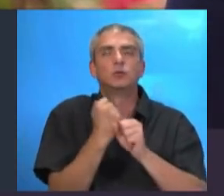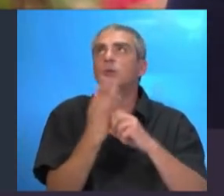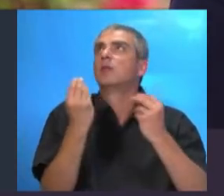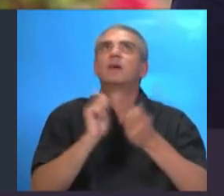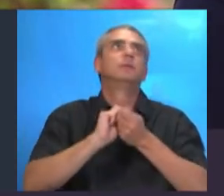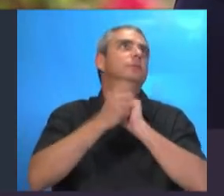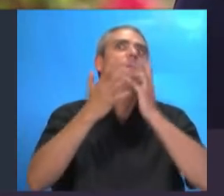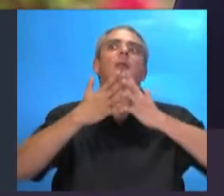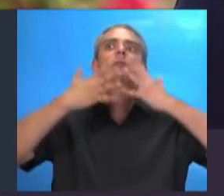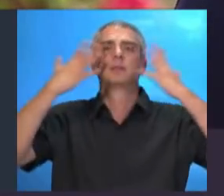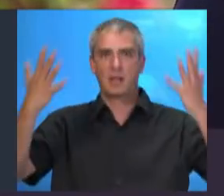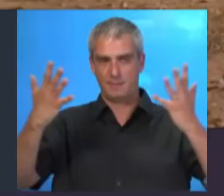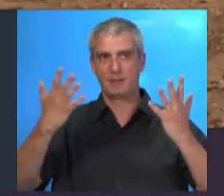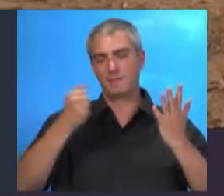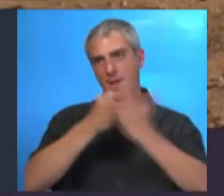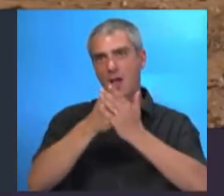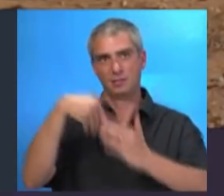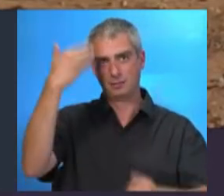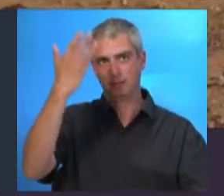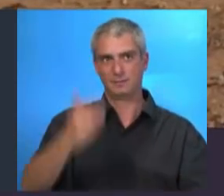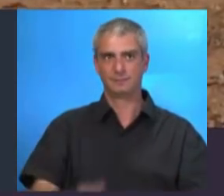דברים דרמטיים עד אז.